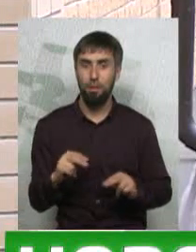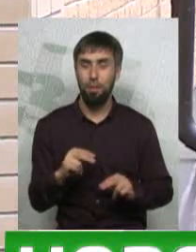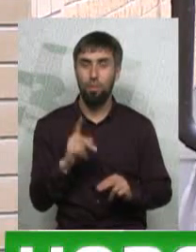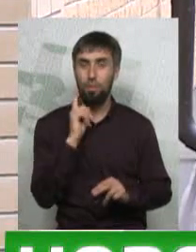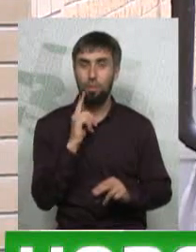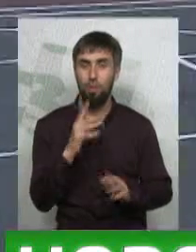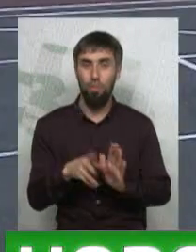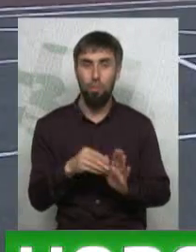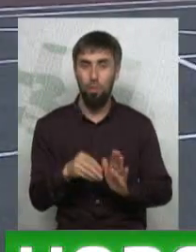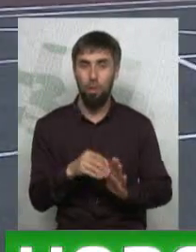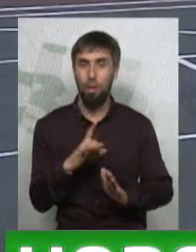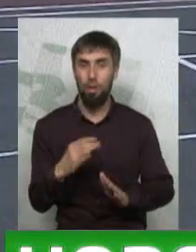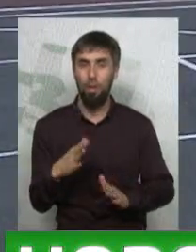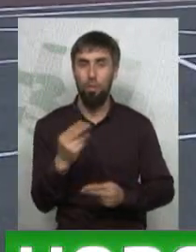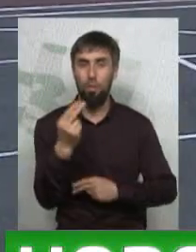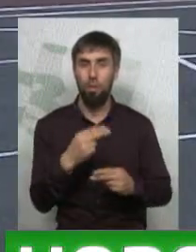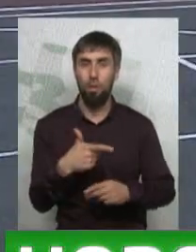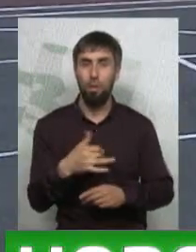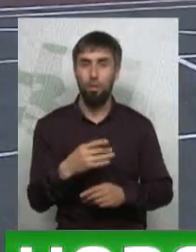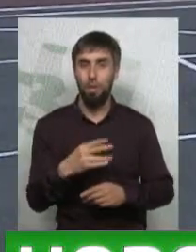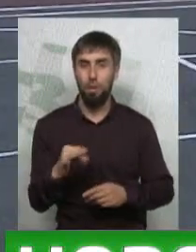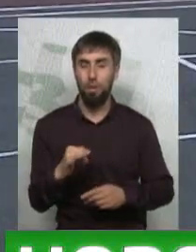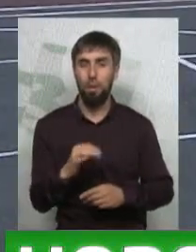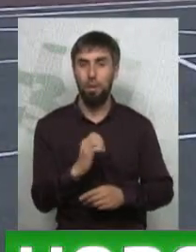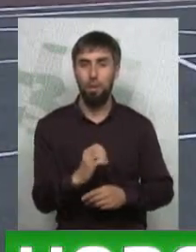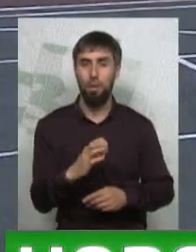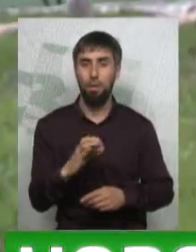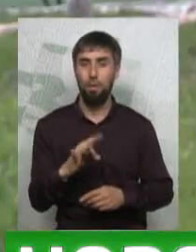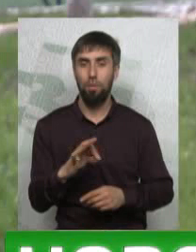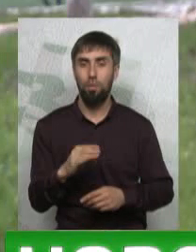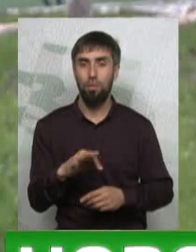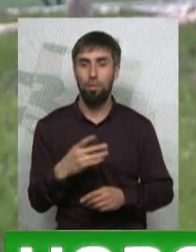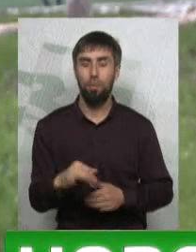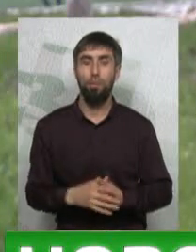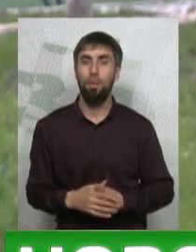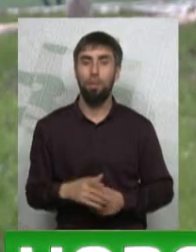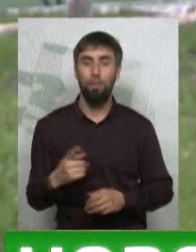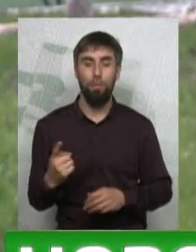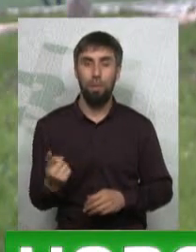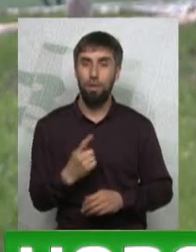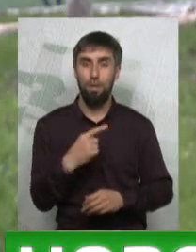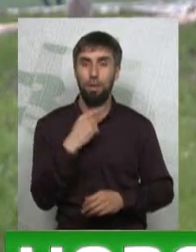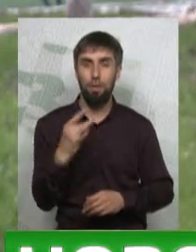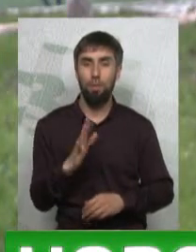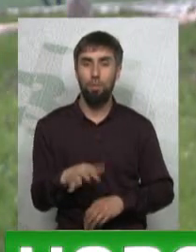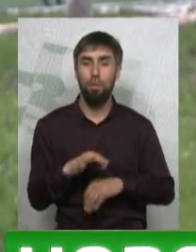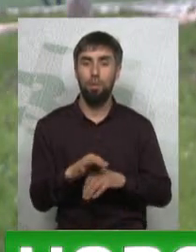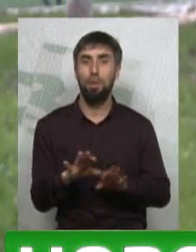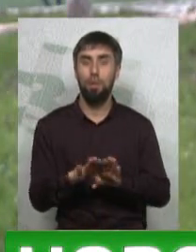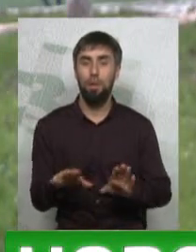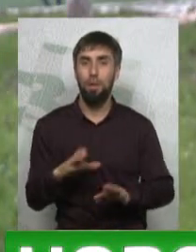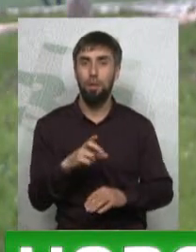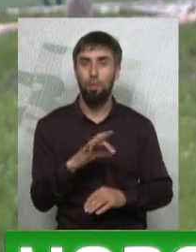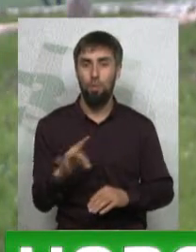прединьюорской сборной Российской Федерации по художественной гимнастике Екатериной Сиротиной. Впервые в республике будут проходить такие сборы